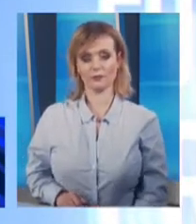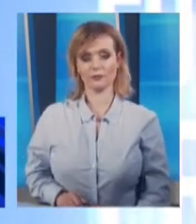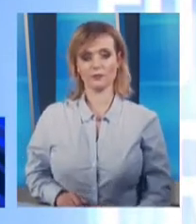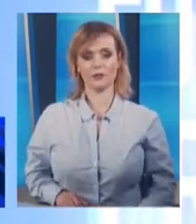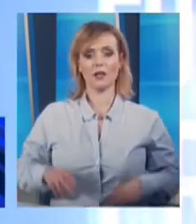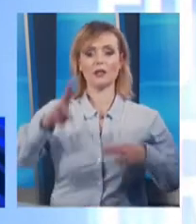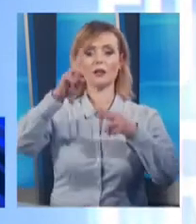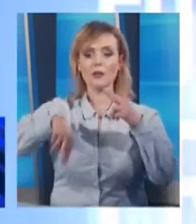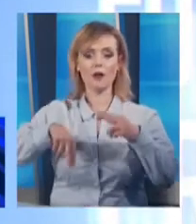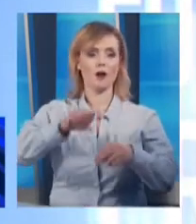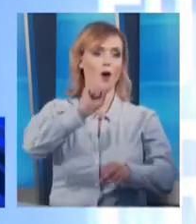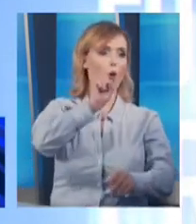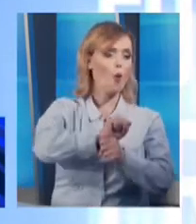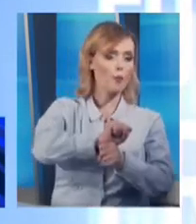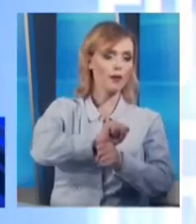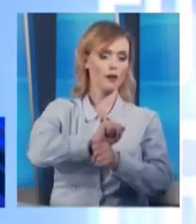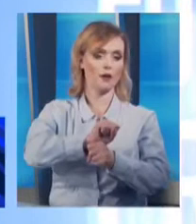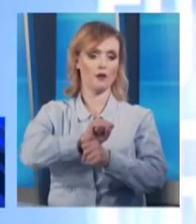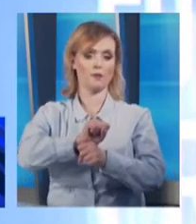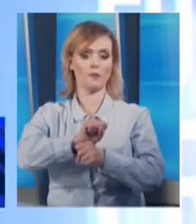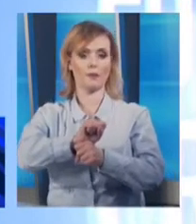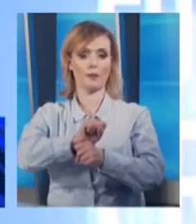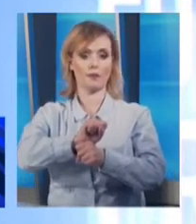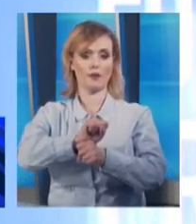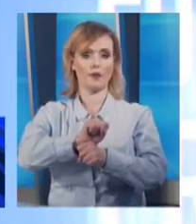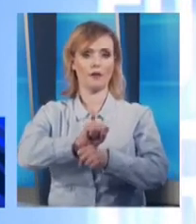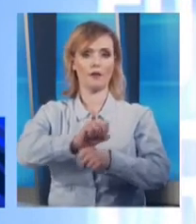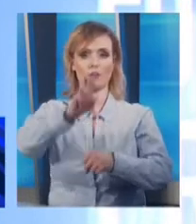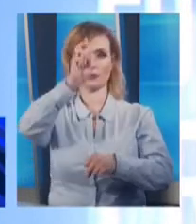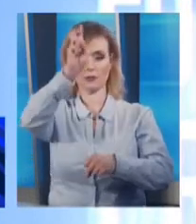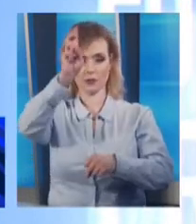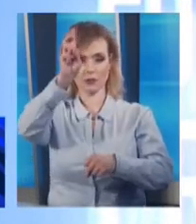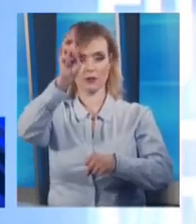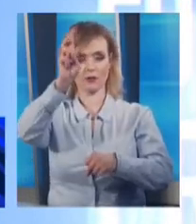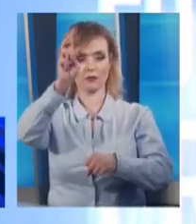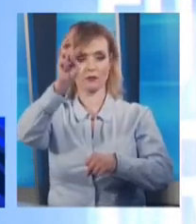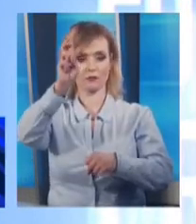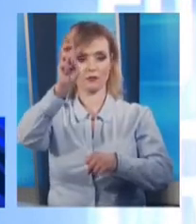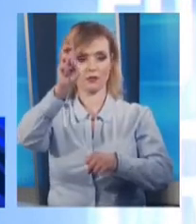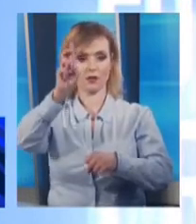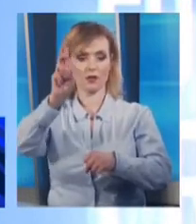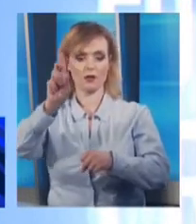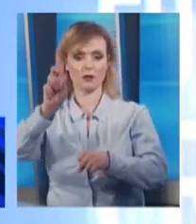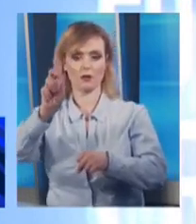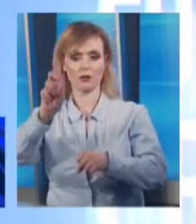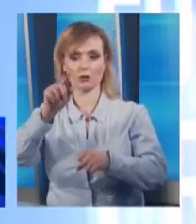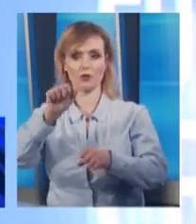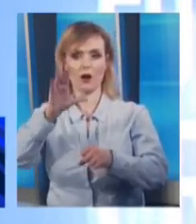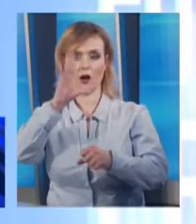terminarea, oprirea lunecării țării în ceea ce numeam